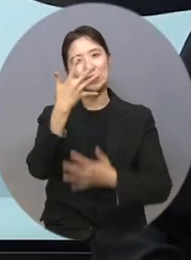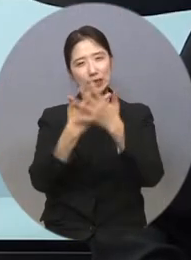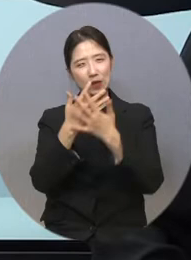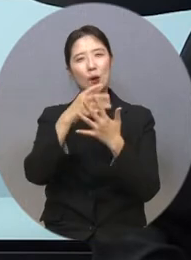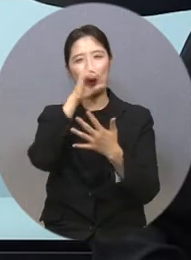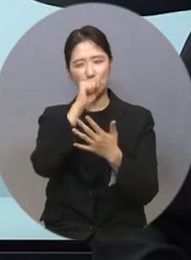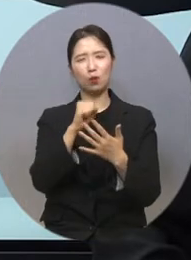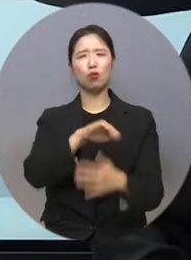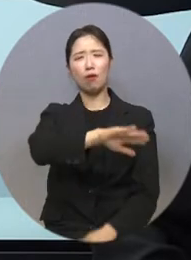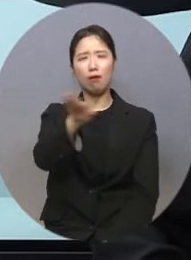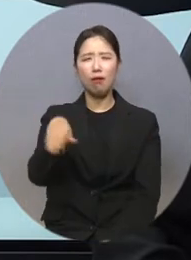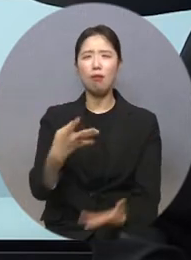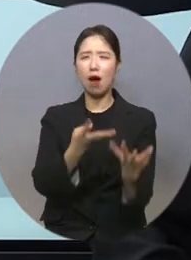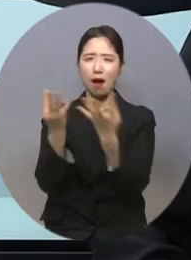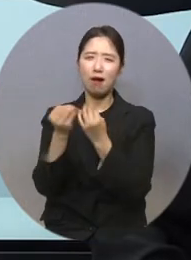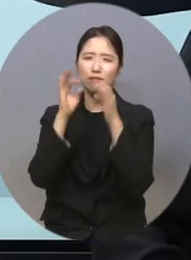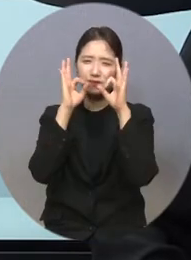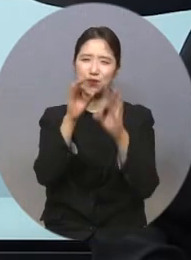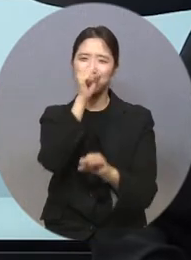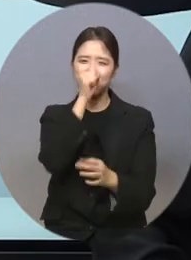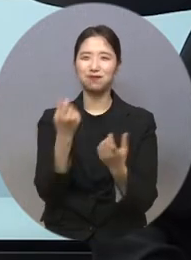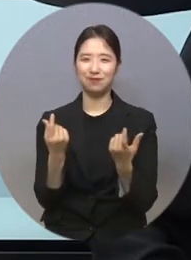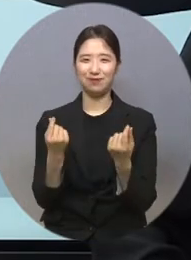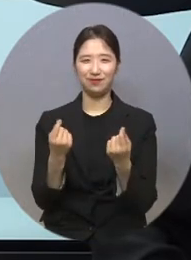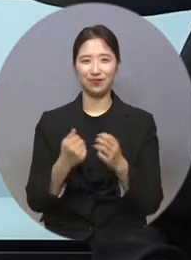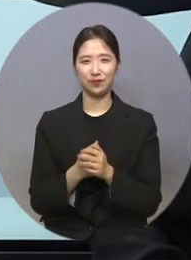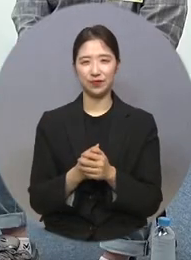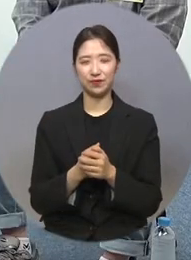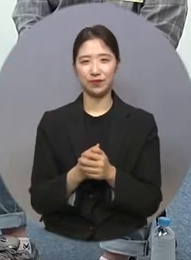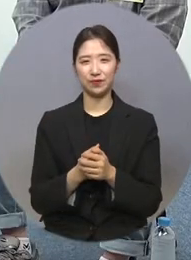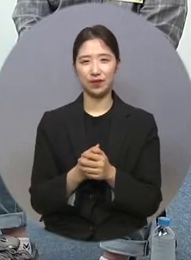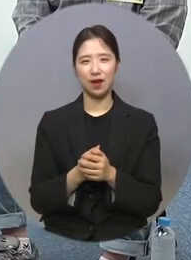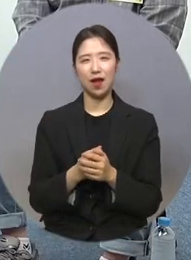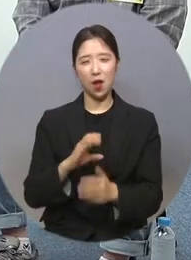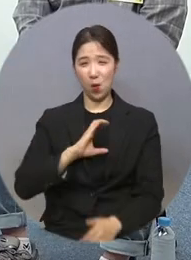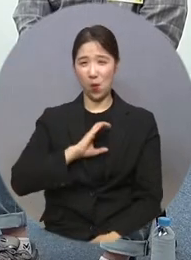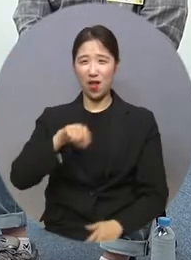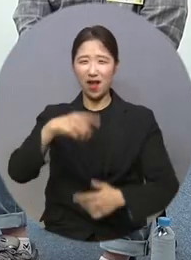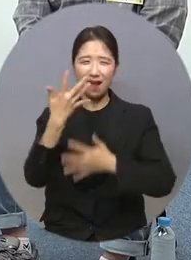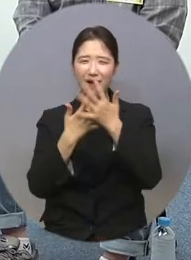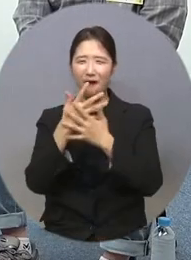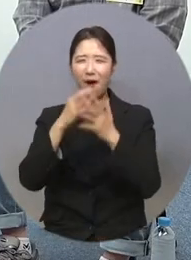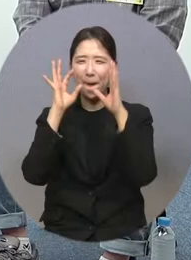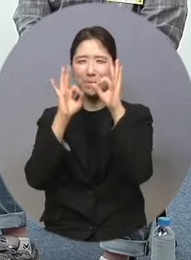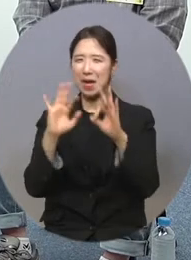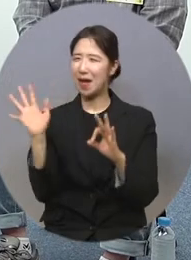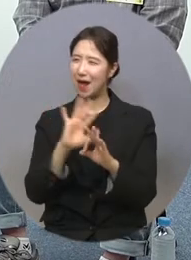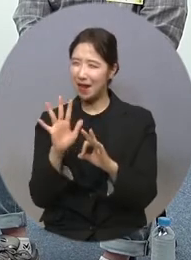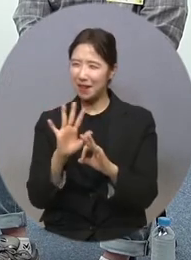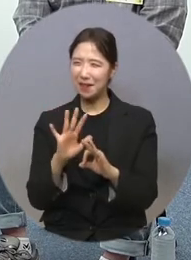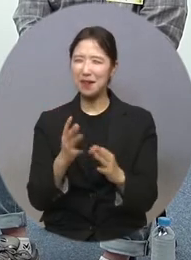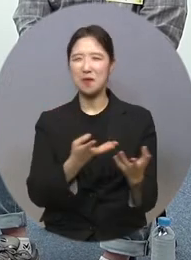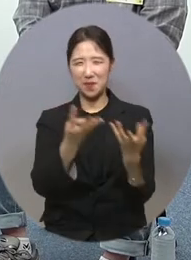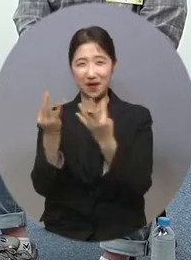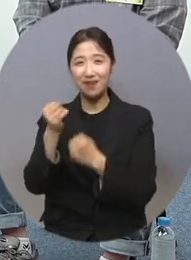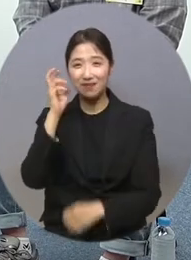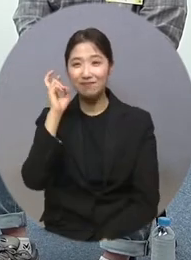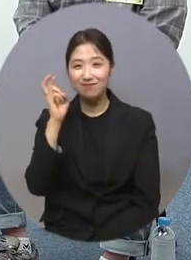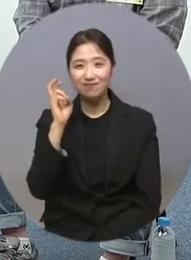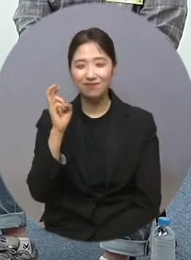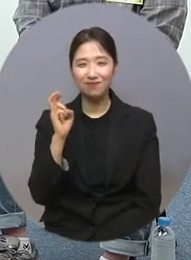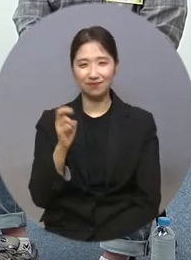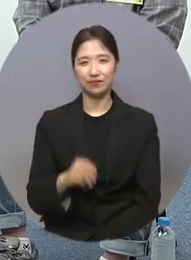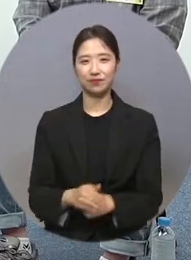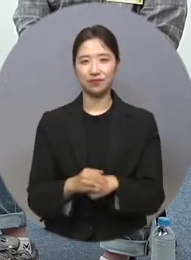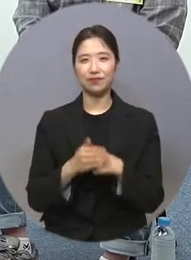많이 봤으면 좋겠다 그런 생각도 듭니다. 그래서 사실 이제 코다를 안 본 분이 더 많긴 하겠죠. 지금 현재